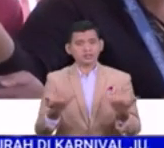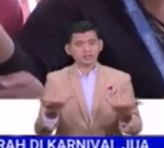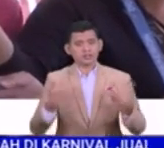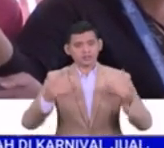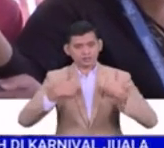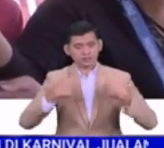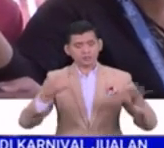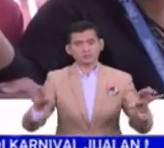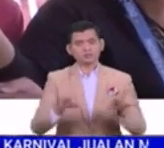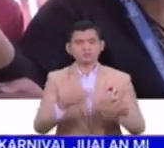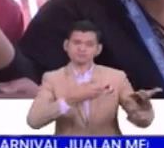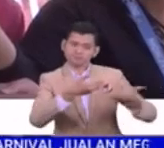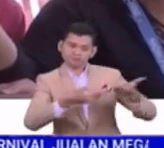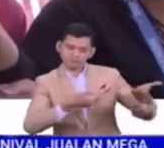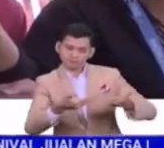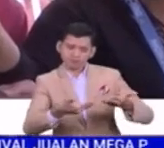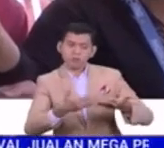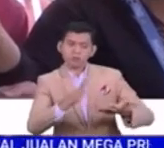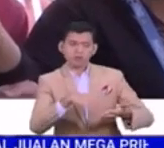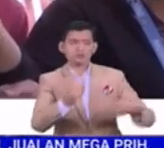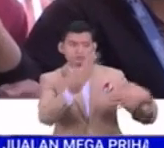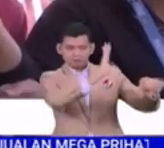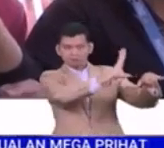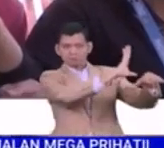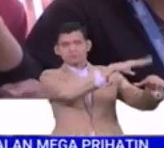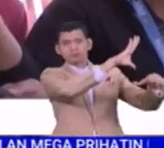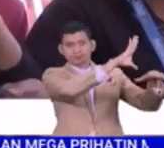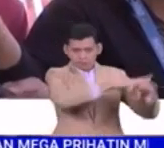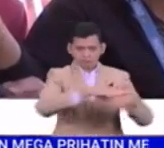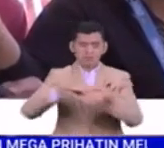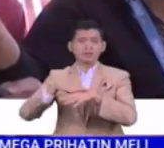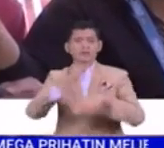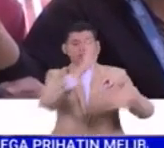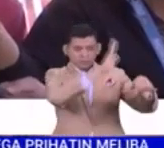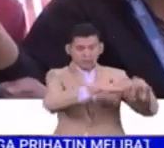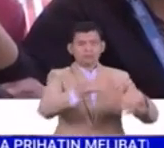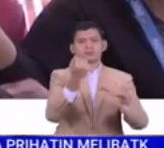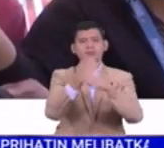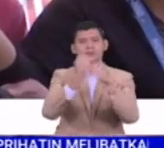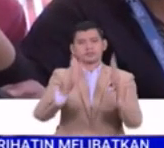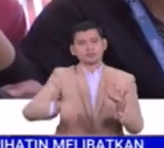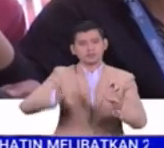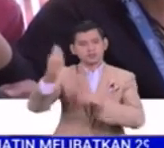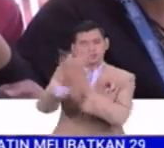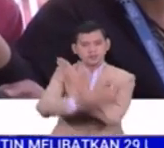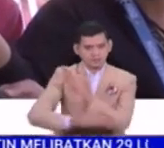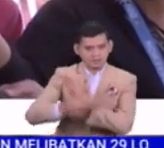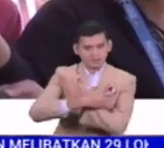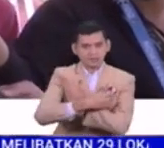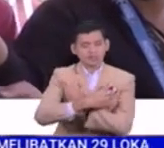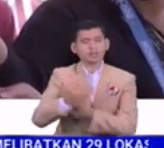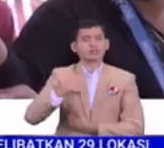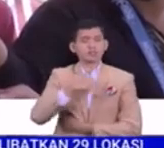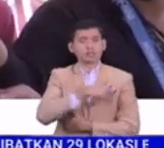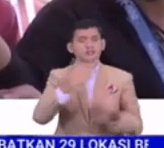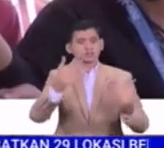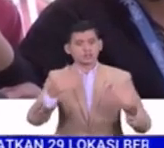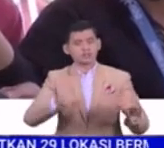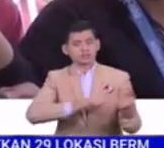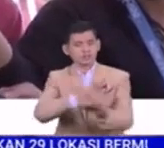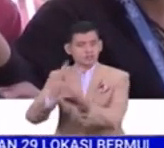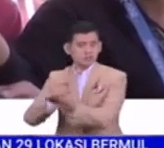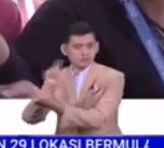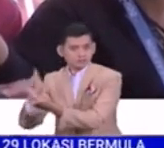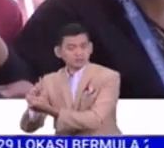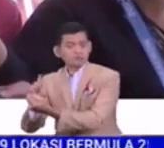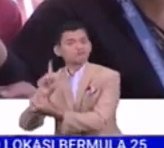mengadakan perundingan untuk membawa pekerja-pekerja asing dan sudah semestinya kita hendaklah capitalize perkara ini supaya kita